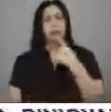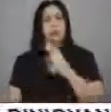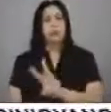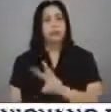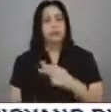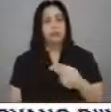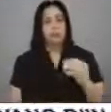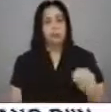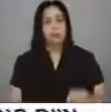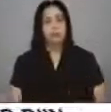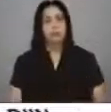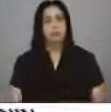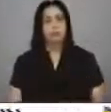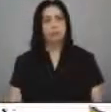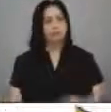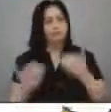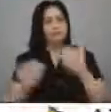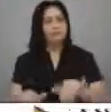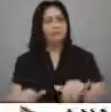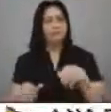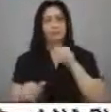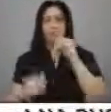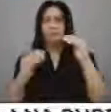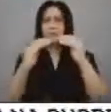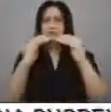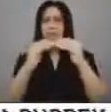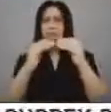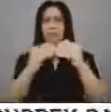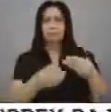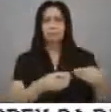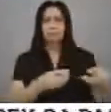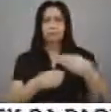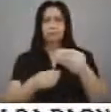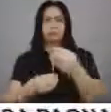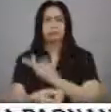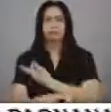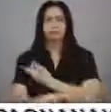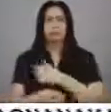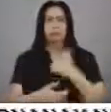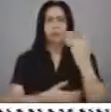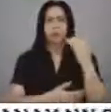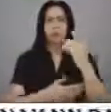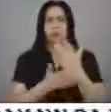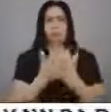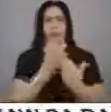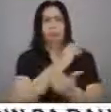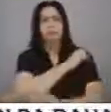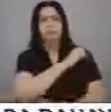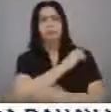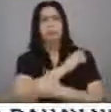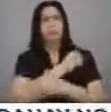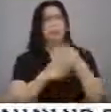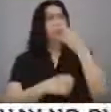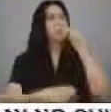COVAX, ang vaccine sharing program nito para sa mga middle income at mga mahihirap na bansa.